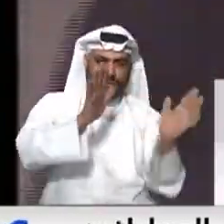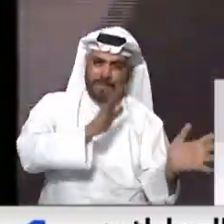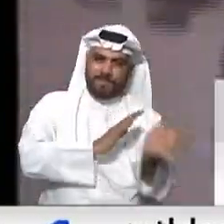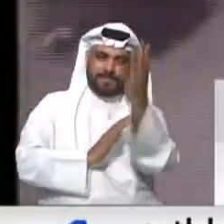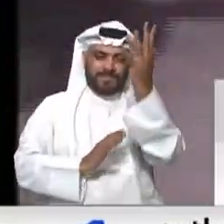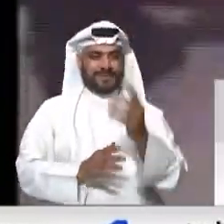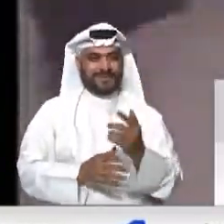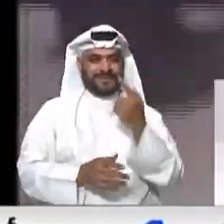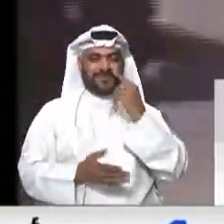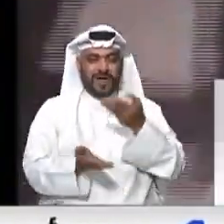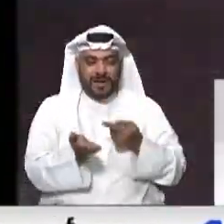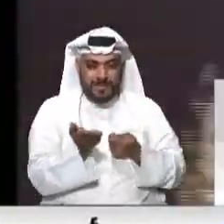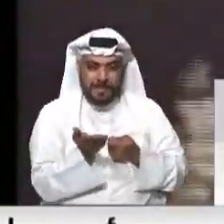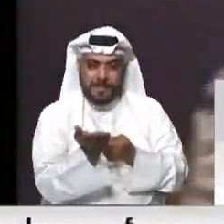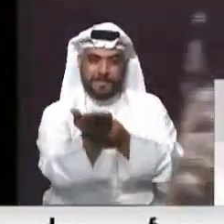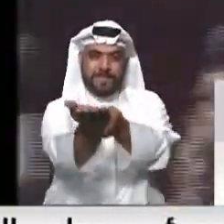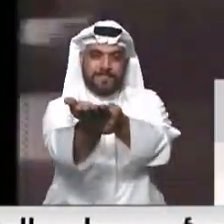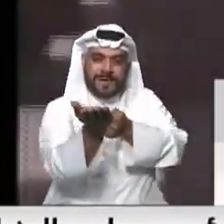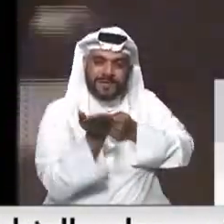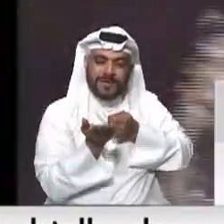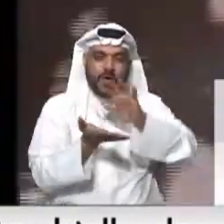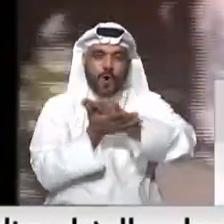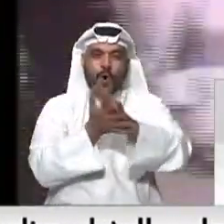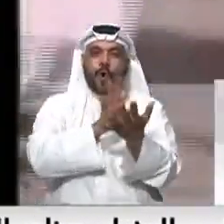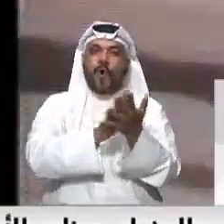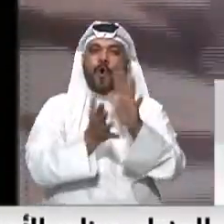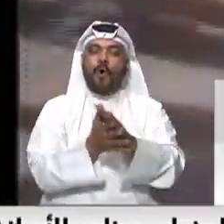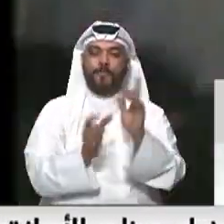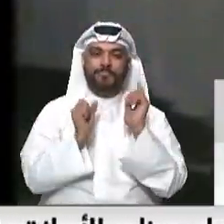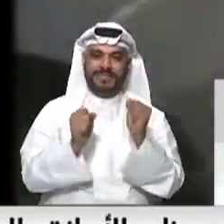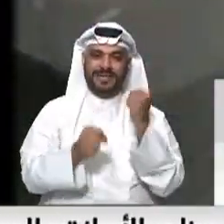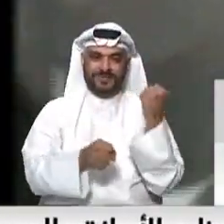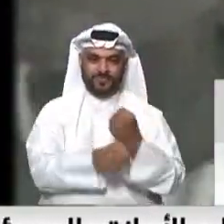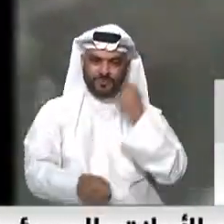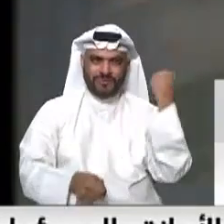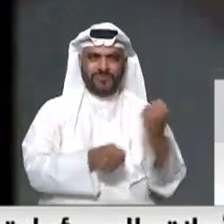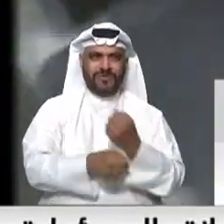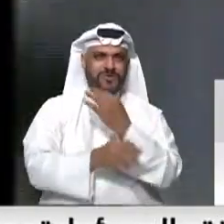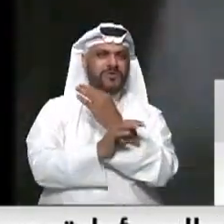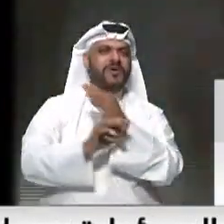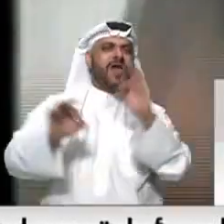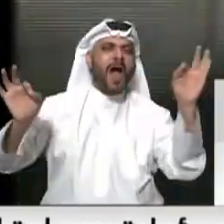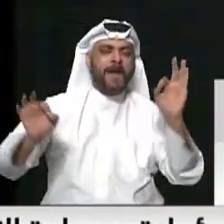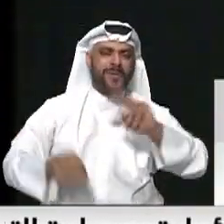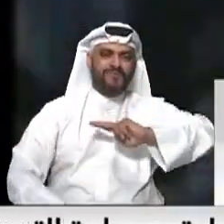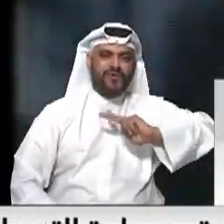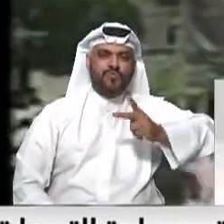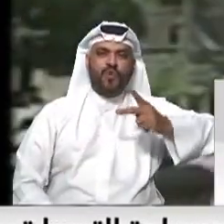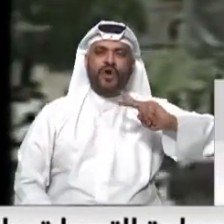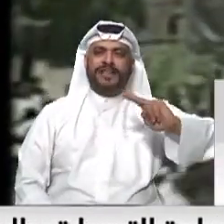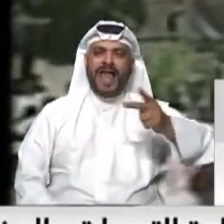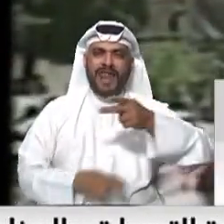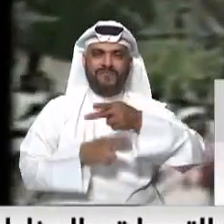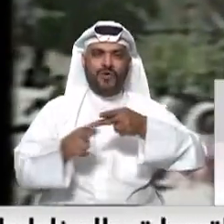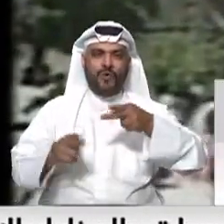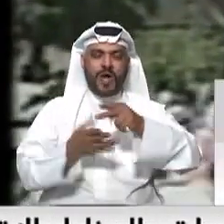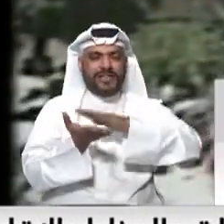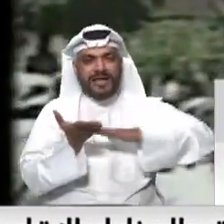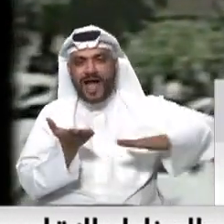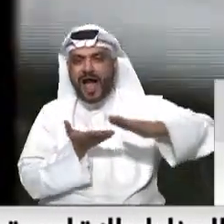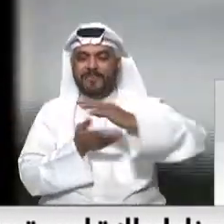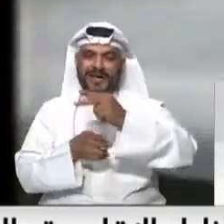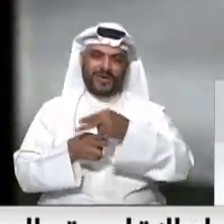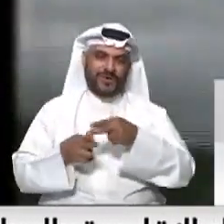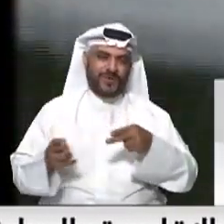أبناء الوطن امتهنوا عمل صناعة الخبز وعملوا في مختلف المخابز في مختلف محافظات